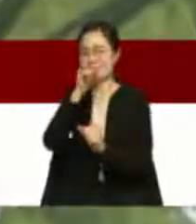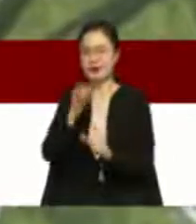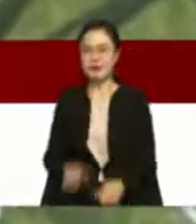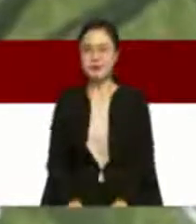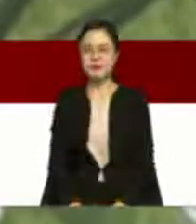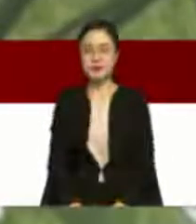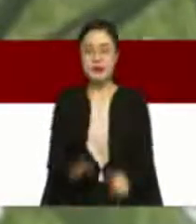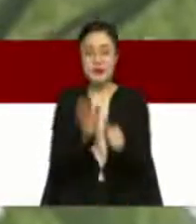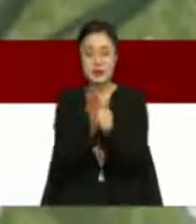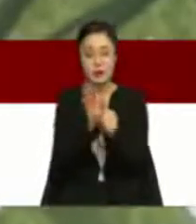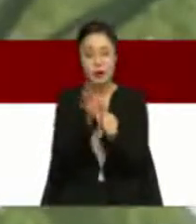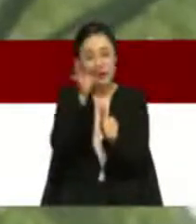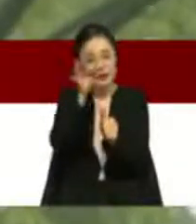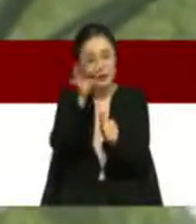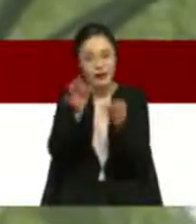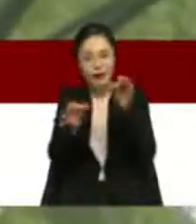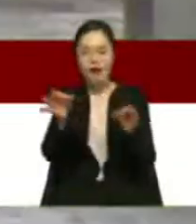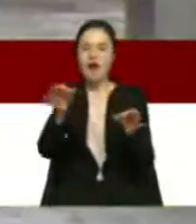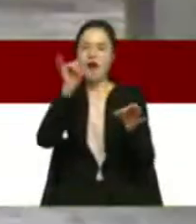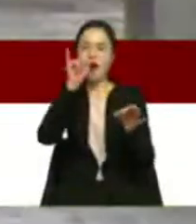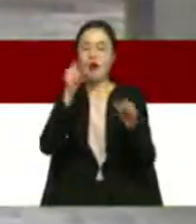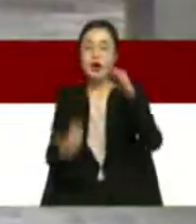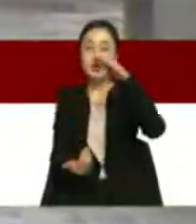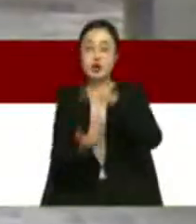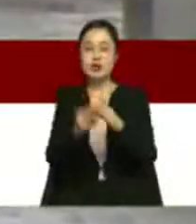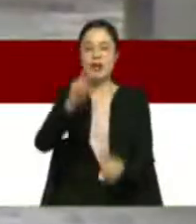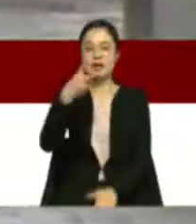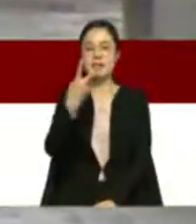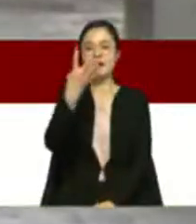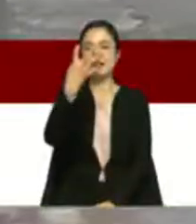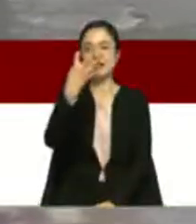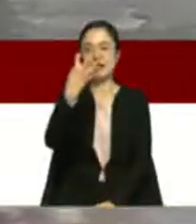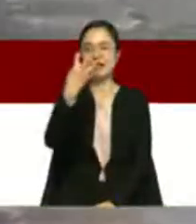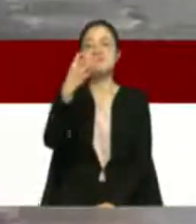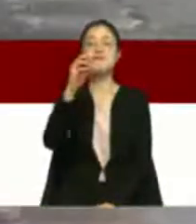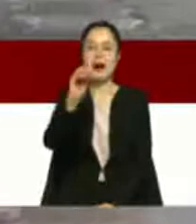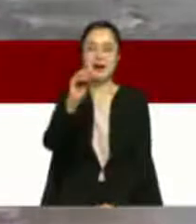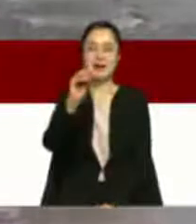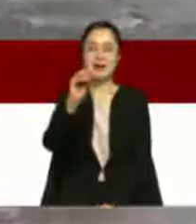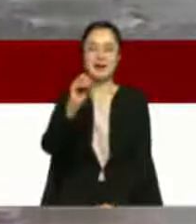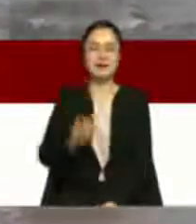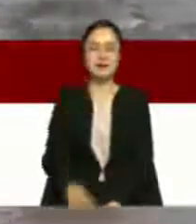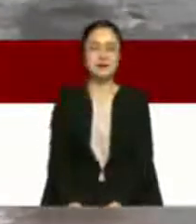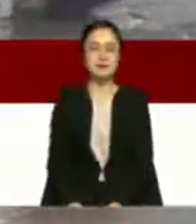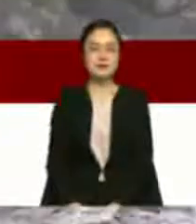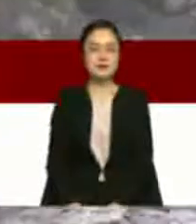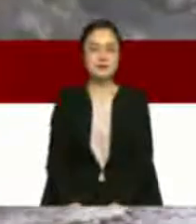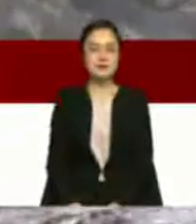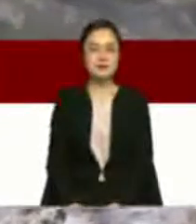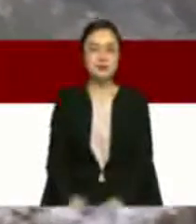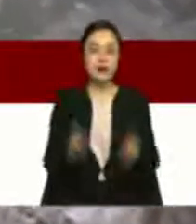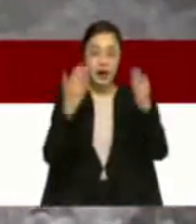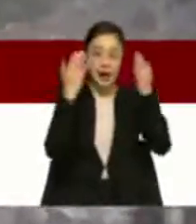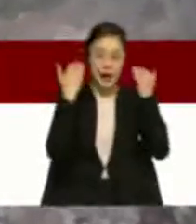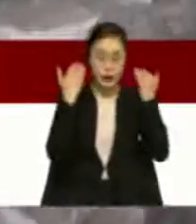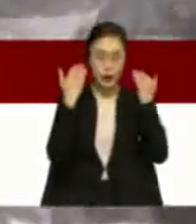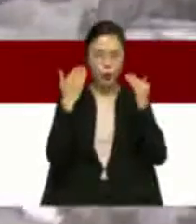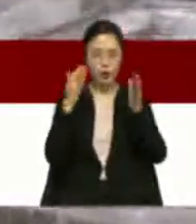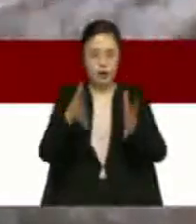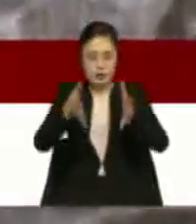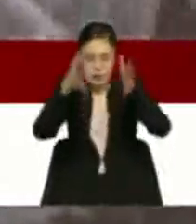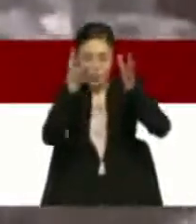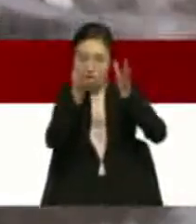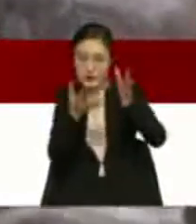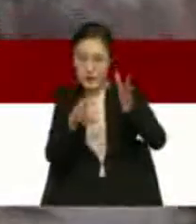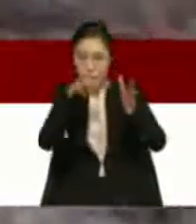금액이 달라지며 최대 240만 6천 원까지 지원됩니다. 또 학교와 공동주택의 경우는 최대